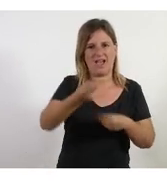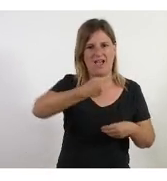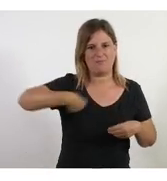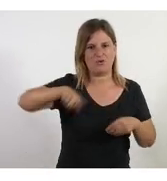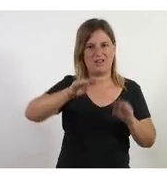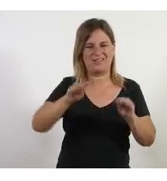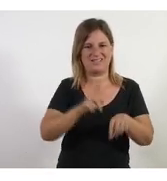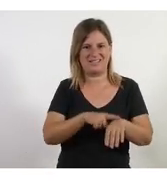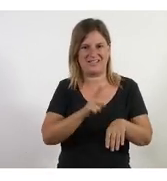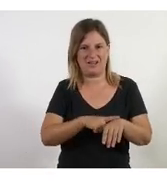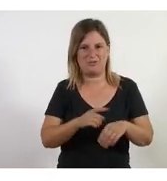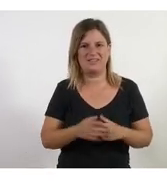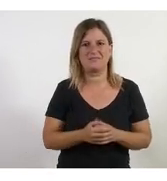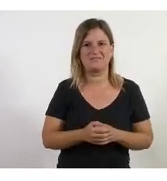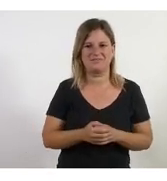temps.